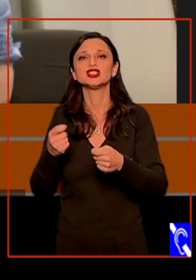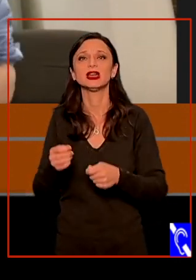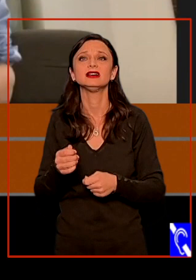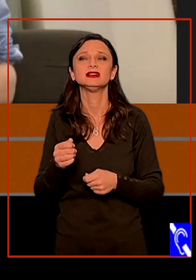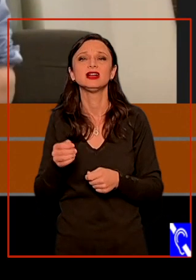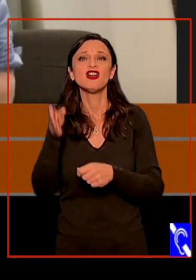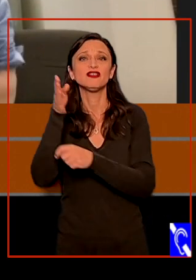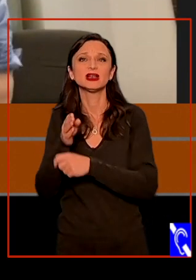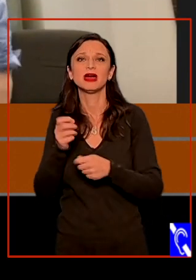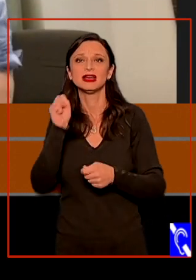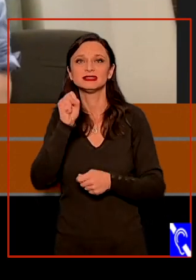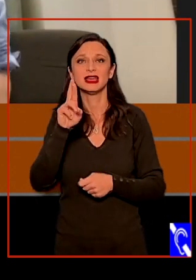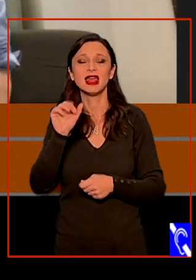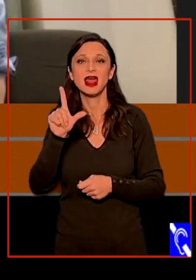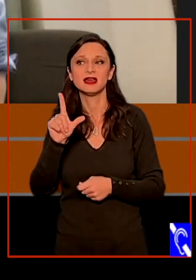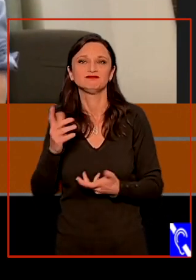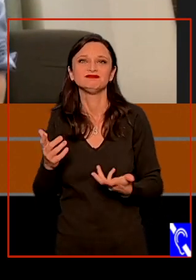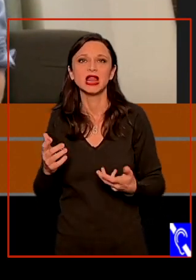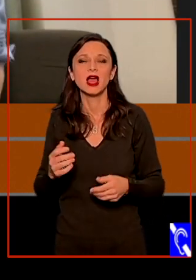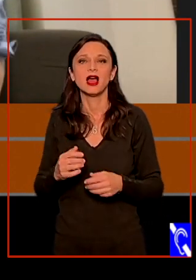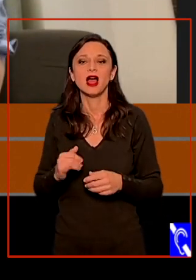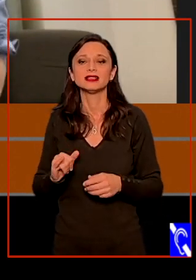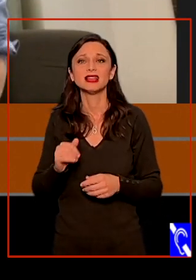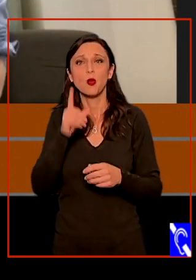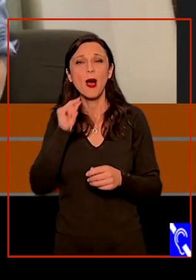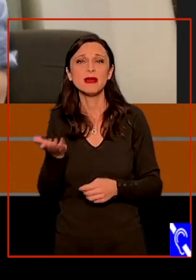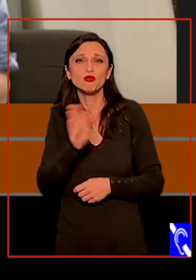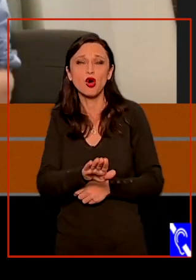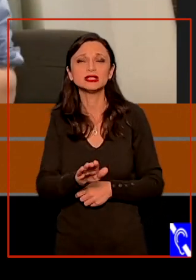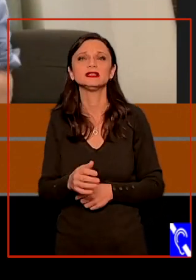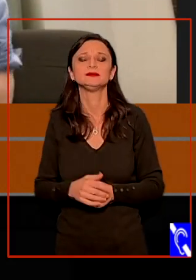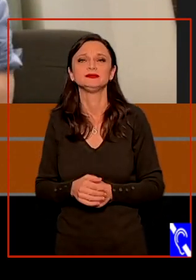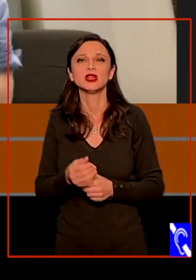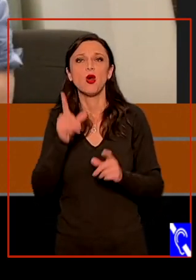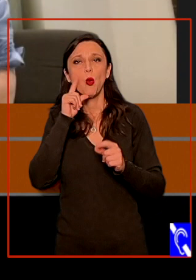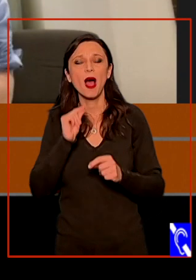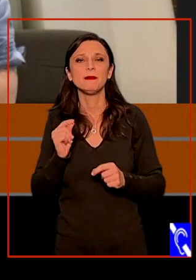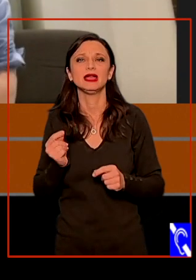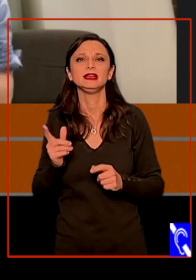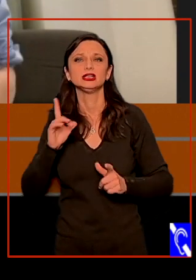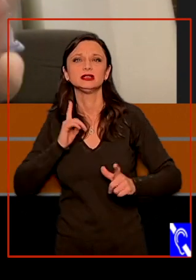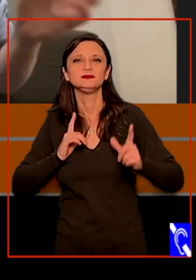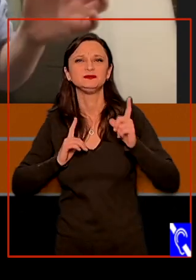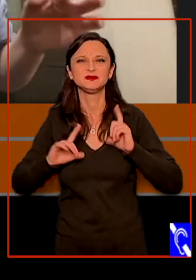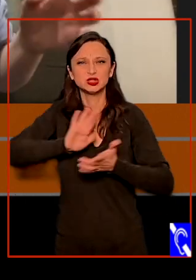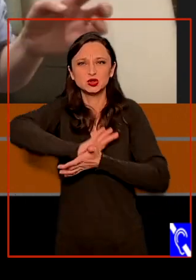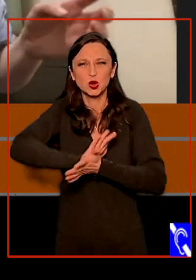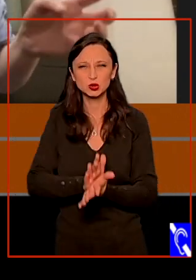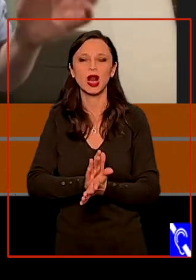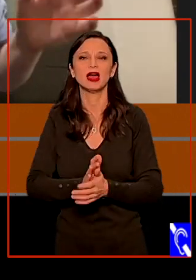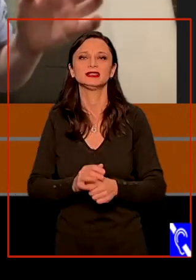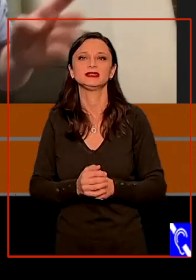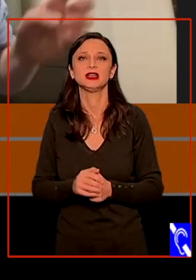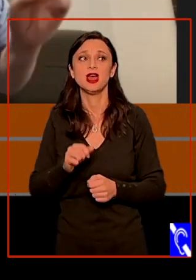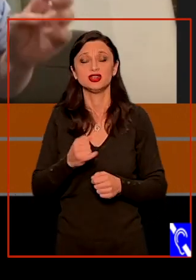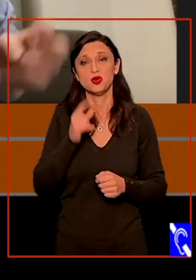așa, morți, oameni torturați, oameni care nu au acces la servicii în comunitate și angajați din